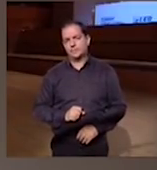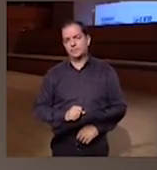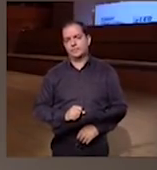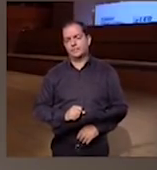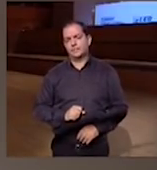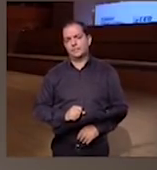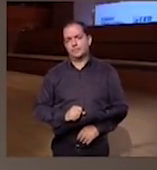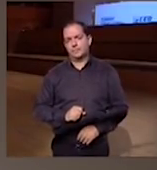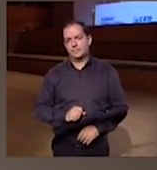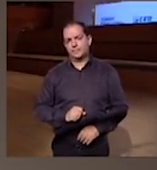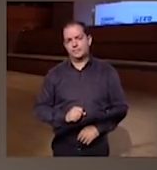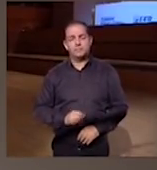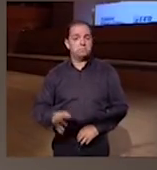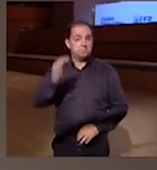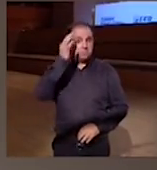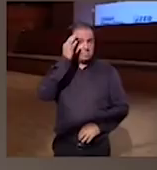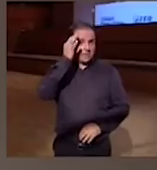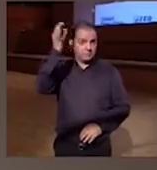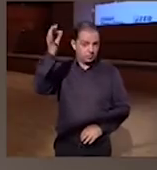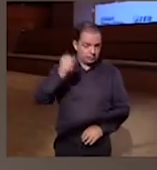Αν όμως η μία προϋπόθεση